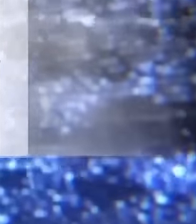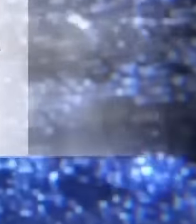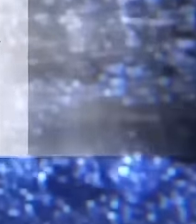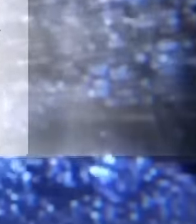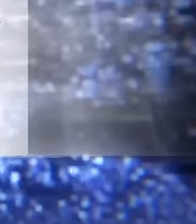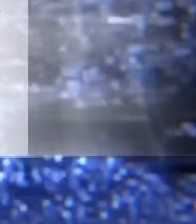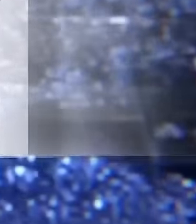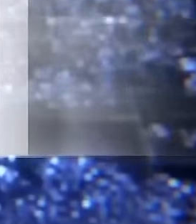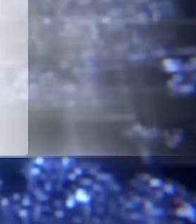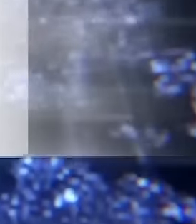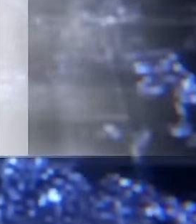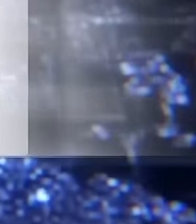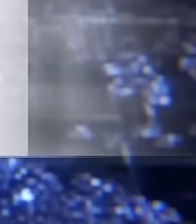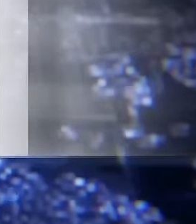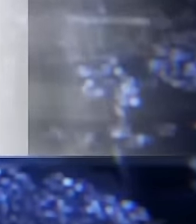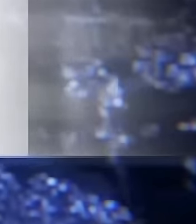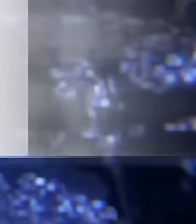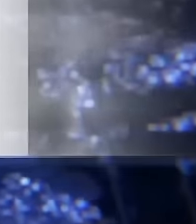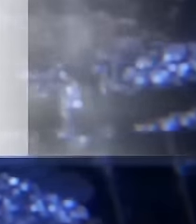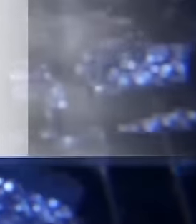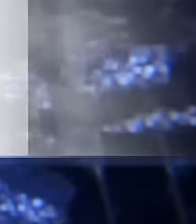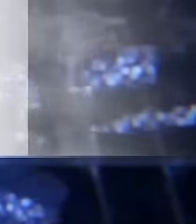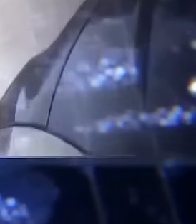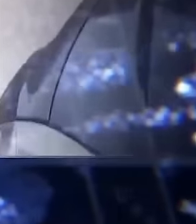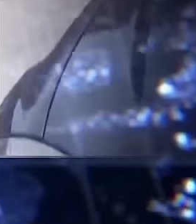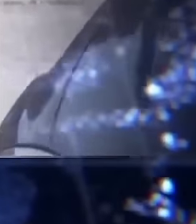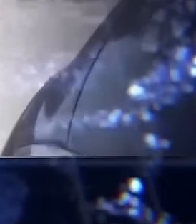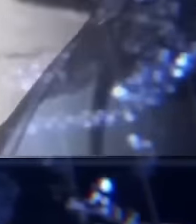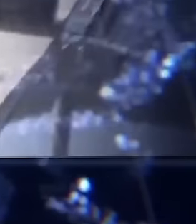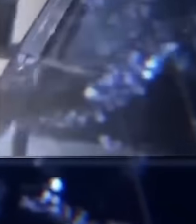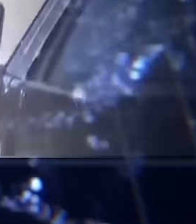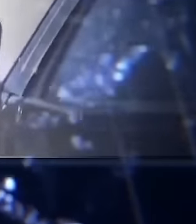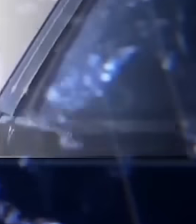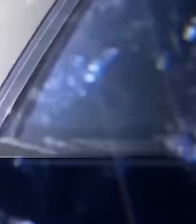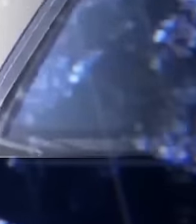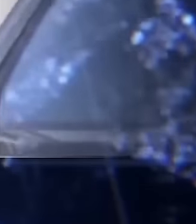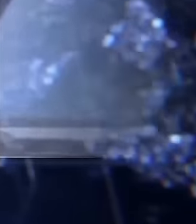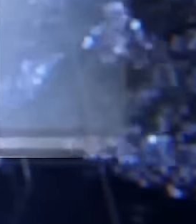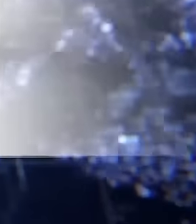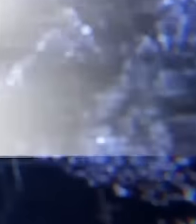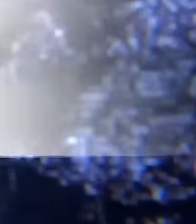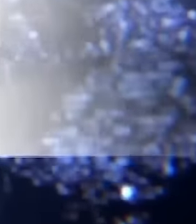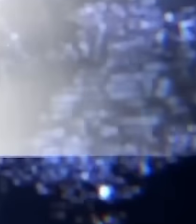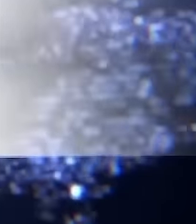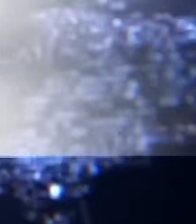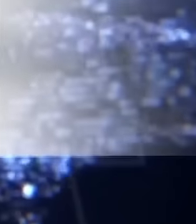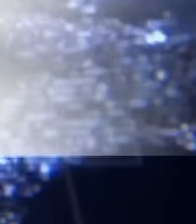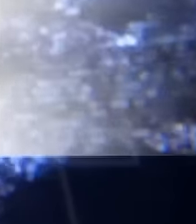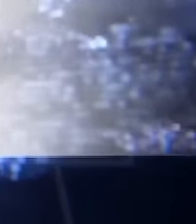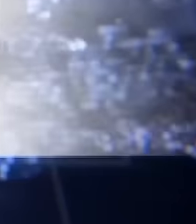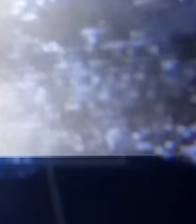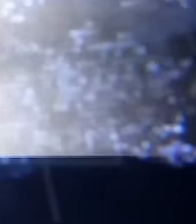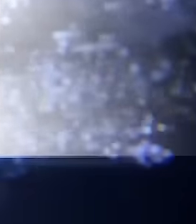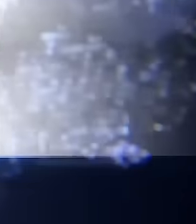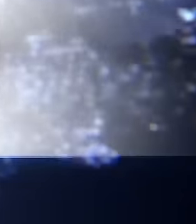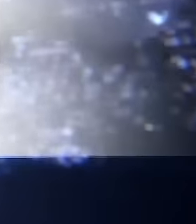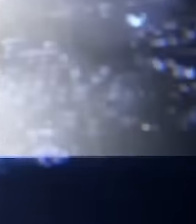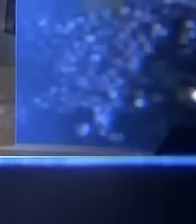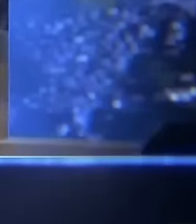vërtetën, ndërsa Bardhi thotë se kreu i qeverisë po keq përdor gjykatat për të dënuar dhe friksuar opozitën.